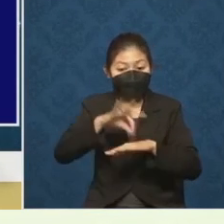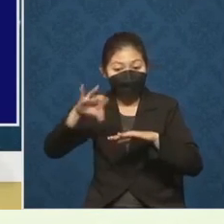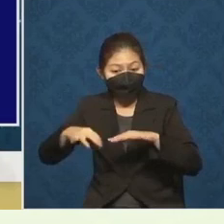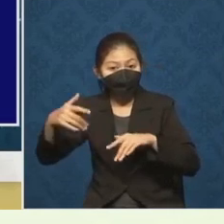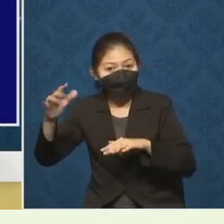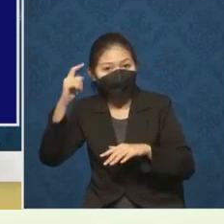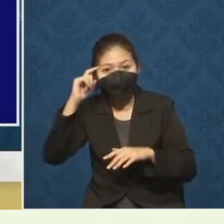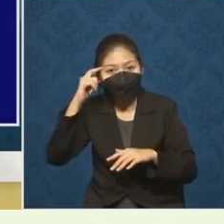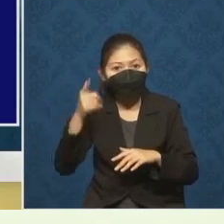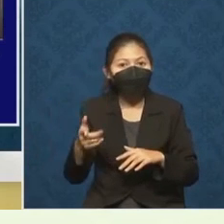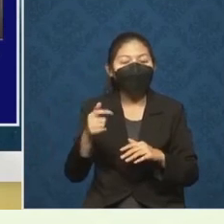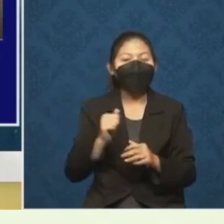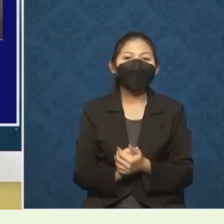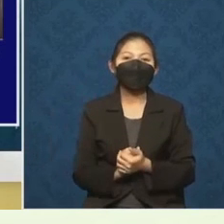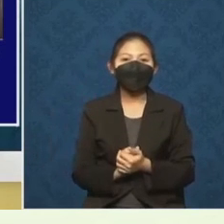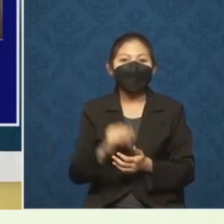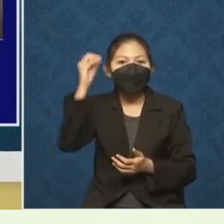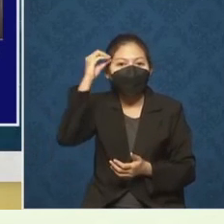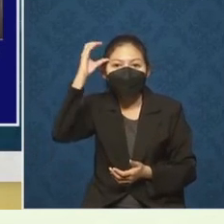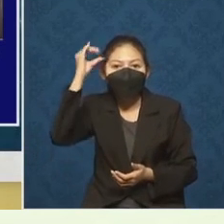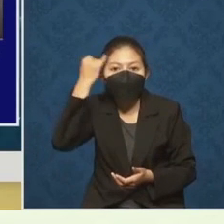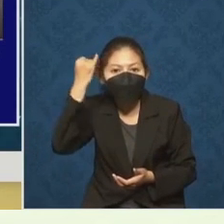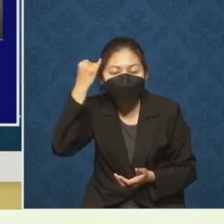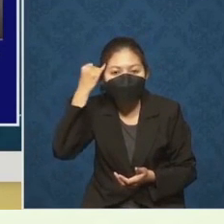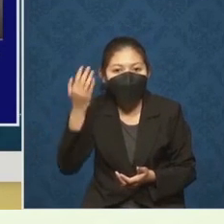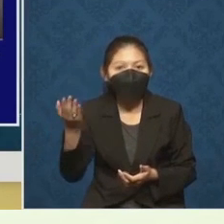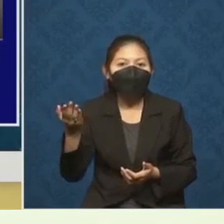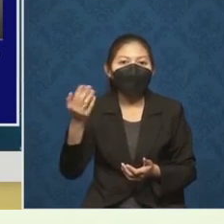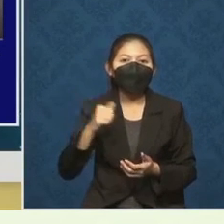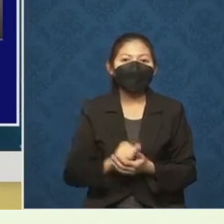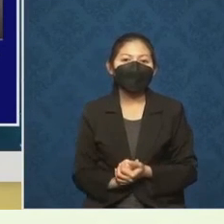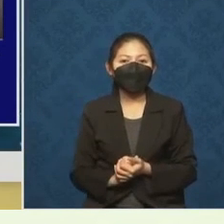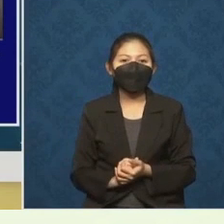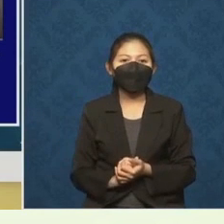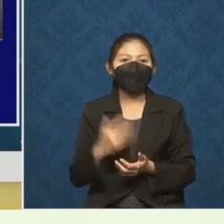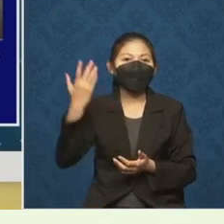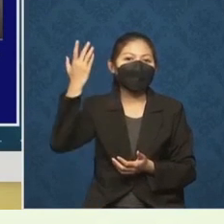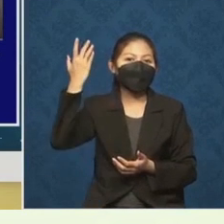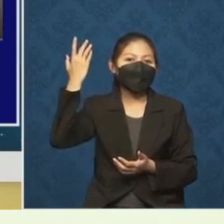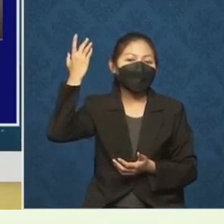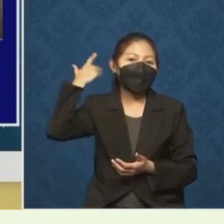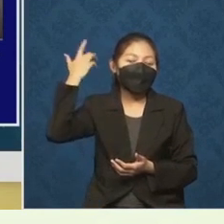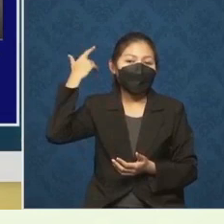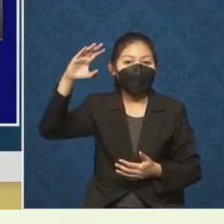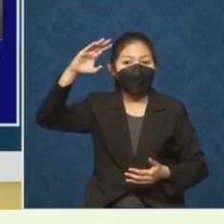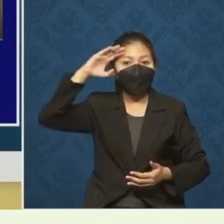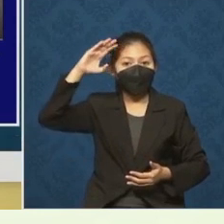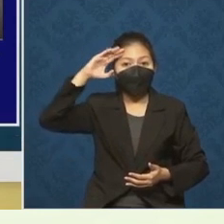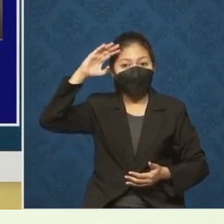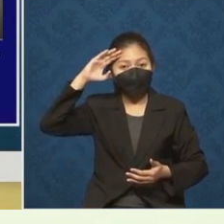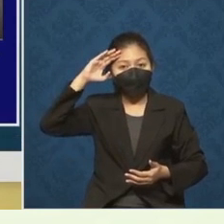ไหวความรู้ก็ไม่มีนะครับสมัยเป็นผู้ครับกองร้อยผู้กองพันผู้การก